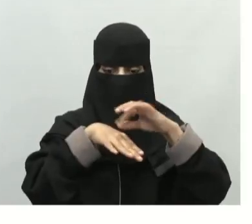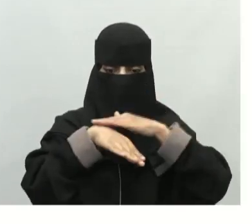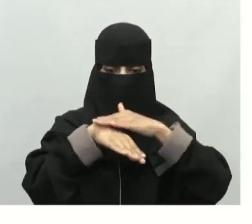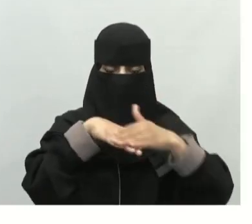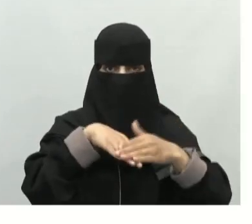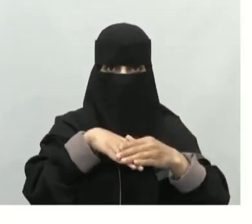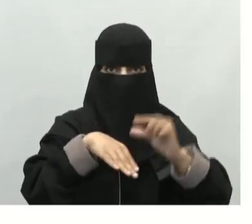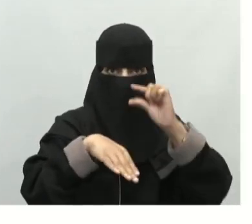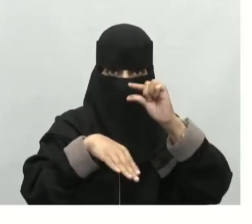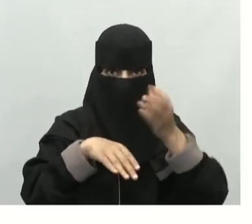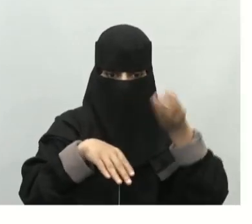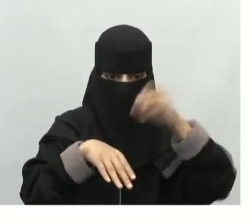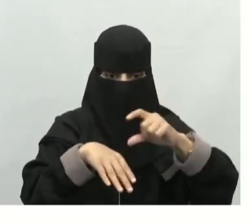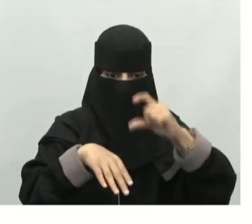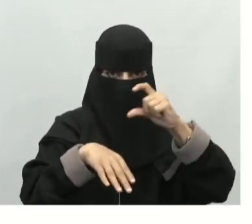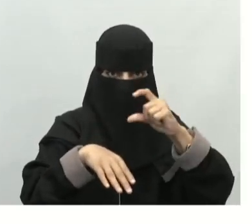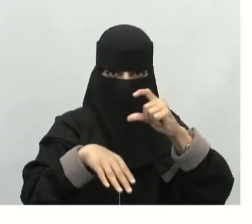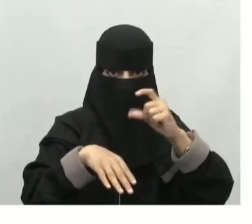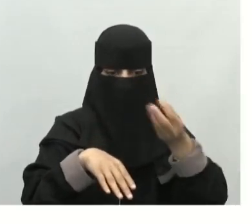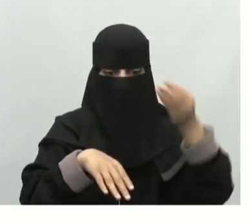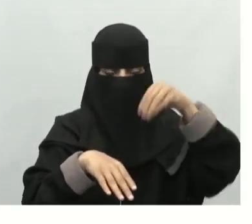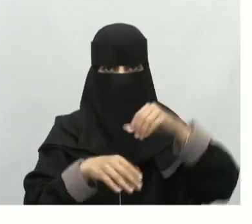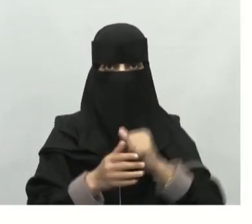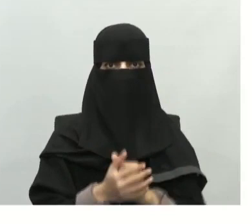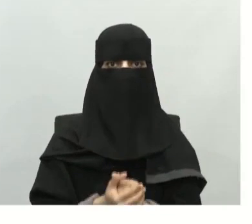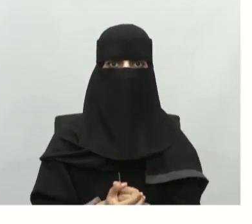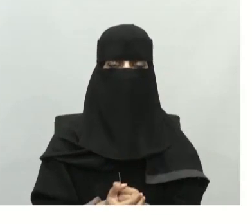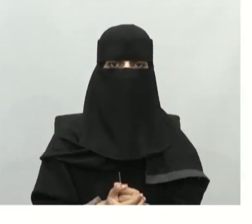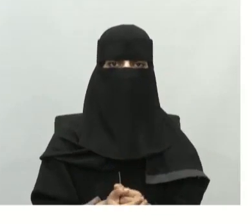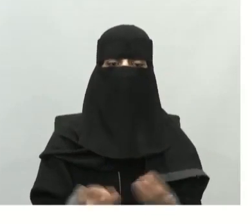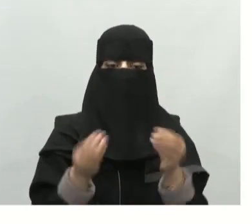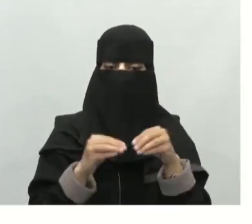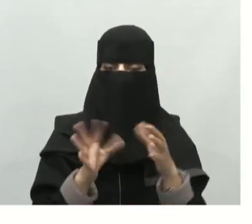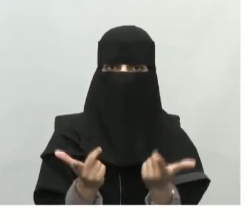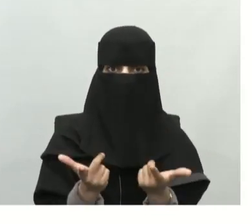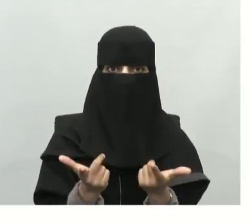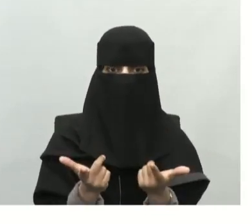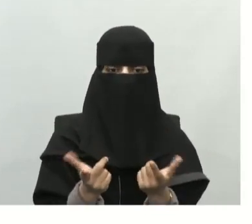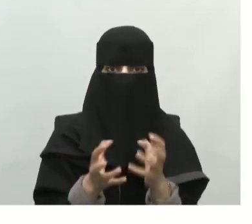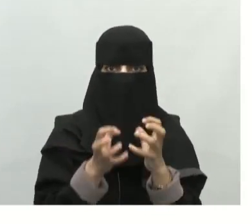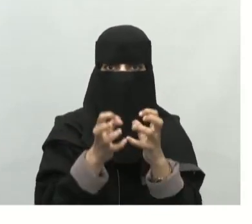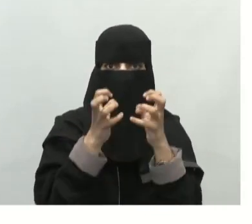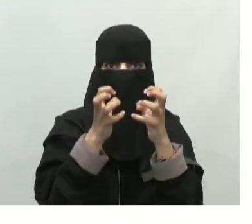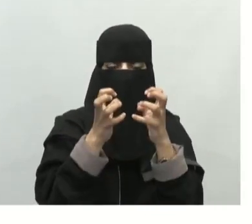سميك جدا سميك بالاضافه الى